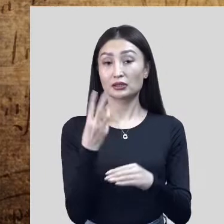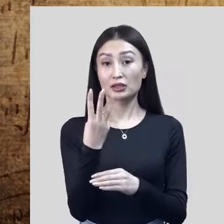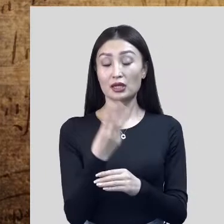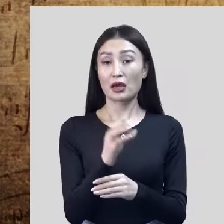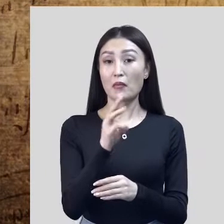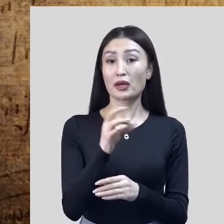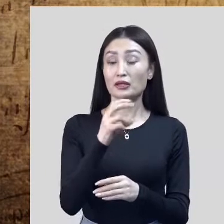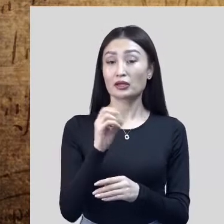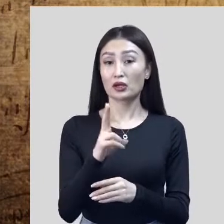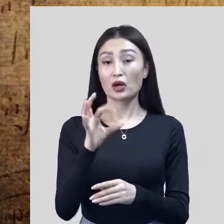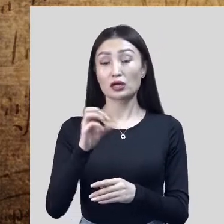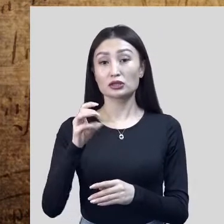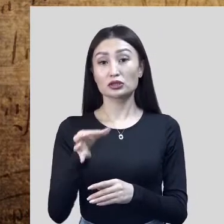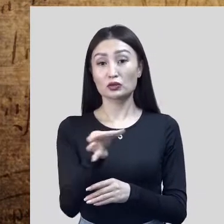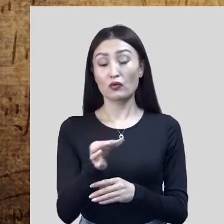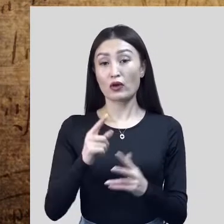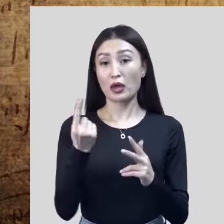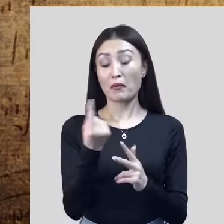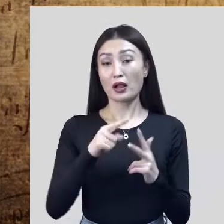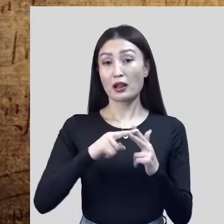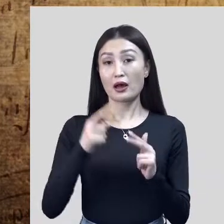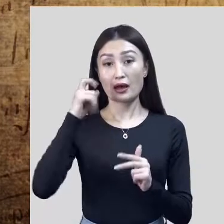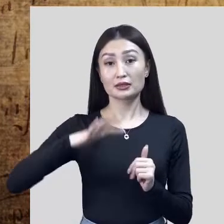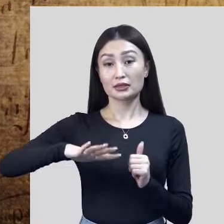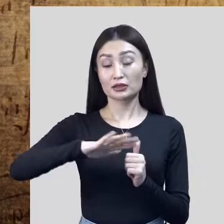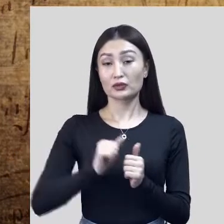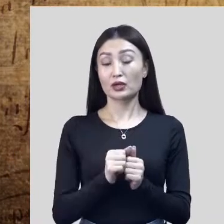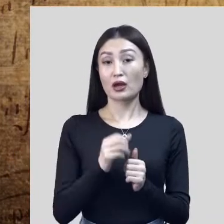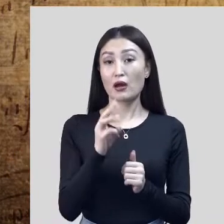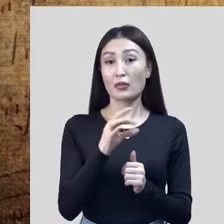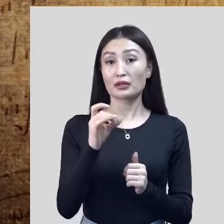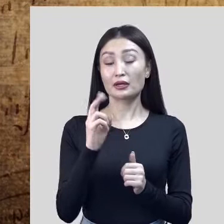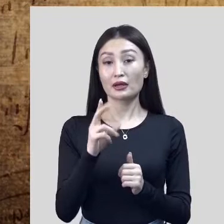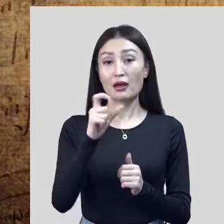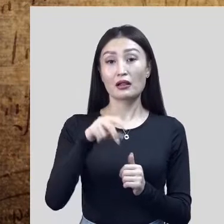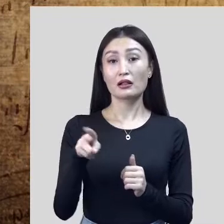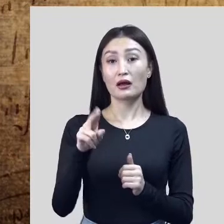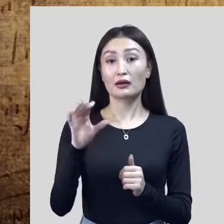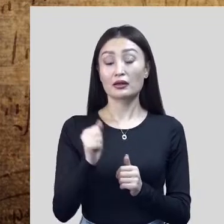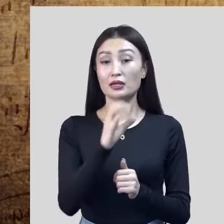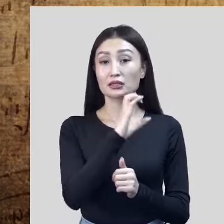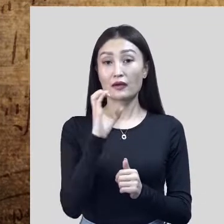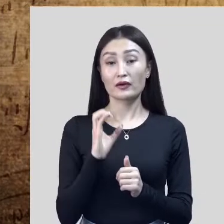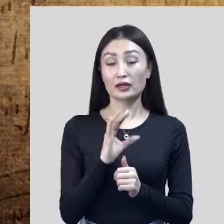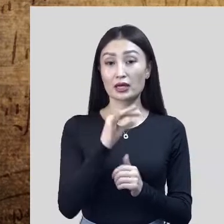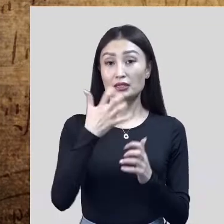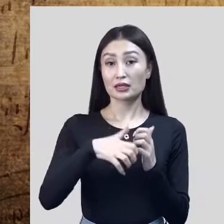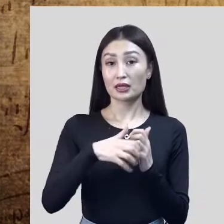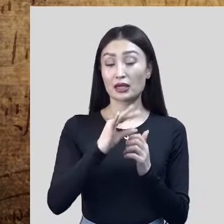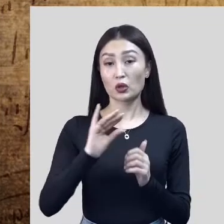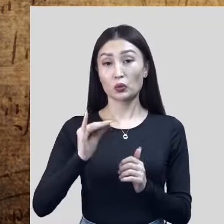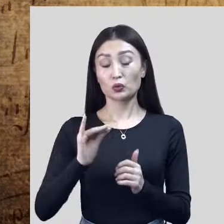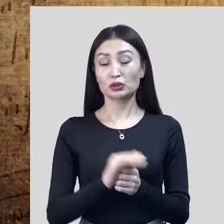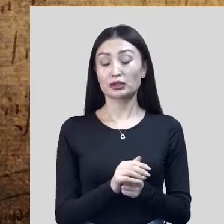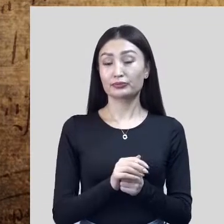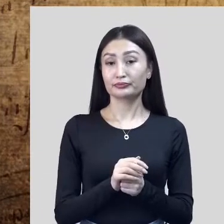– материковую, островную и малоазийскую. Материковая Эллада состояла из Северной, Средней и